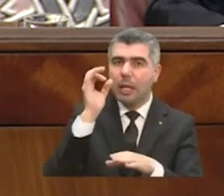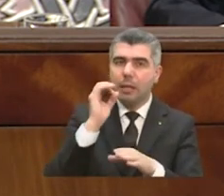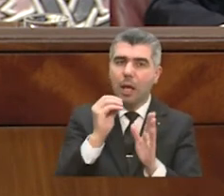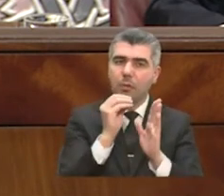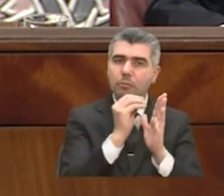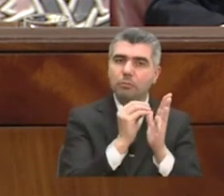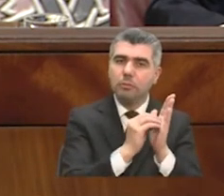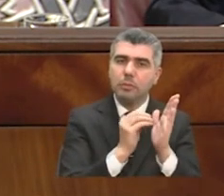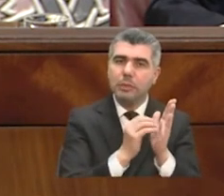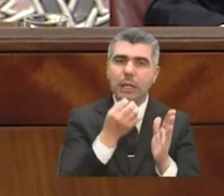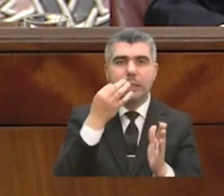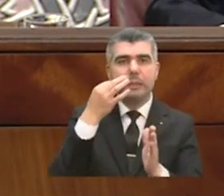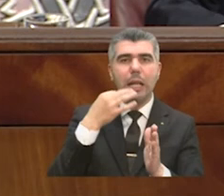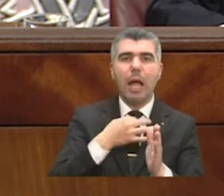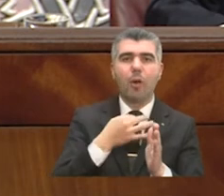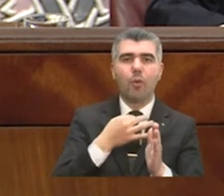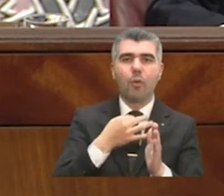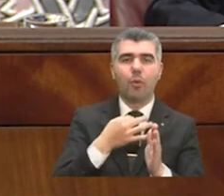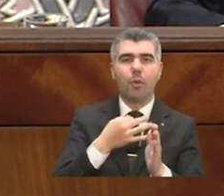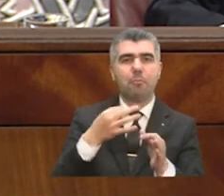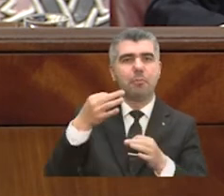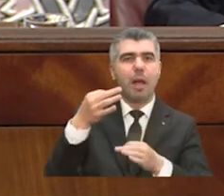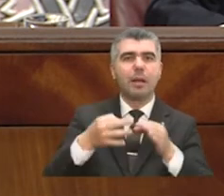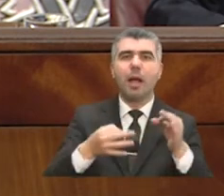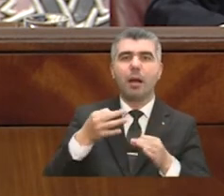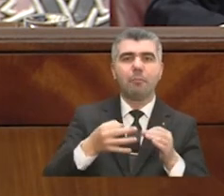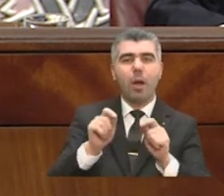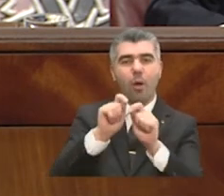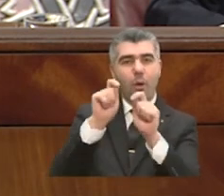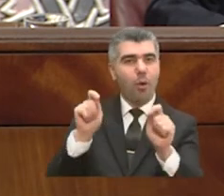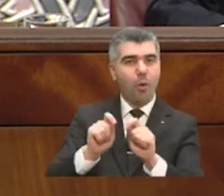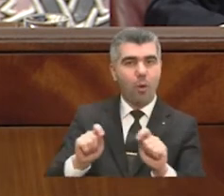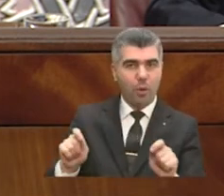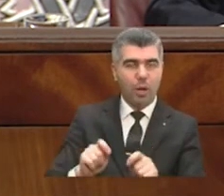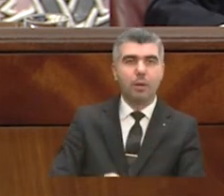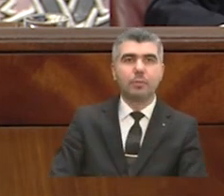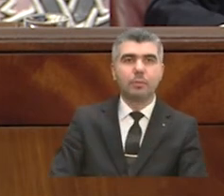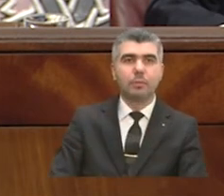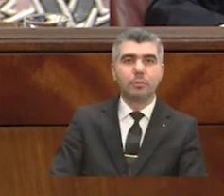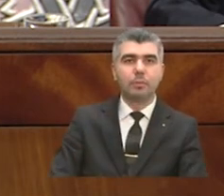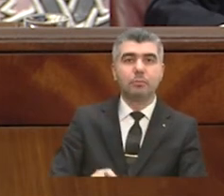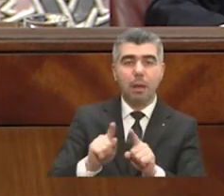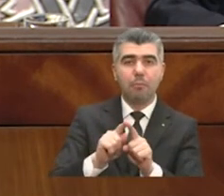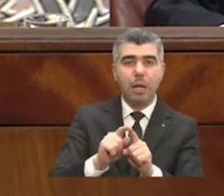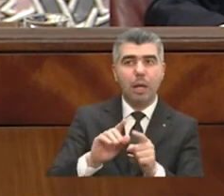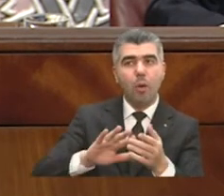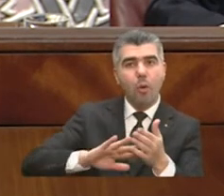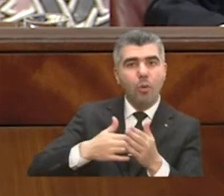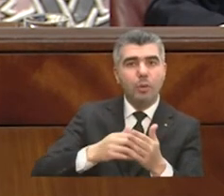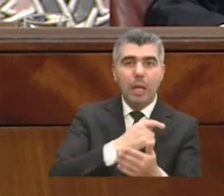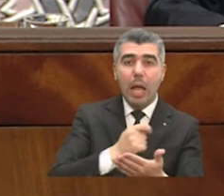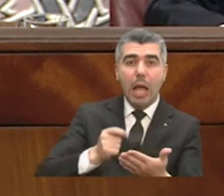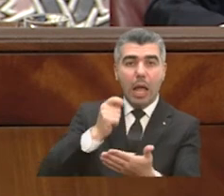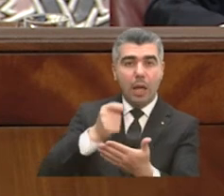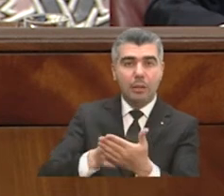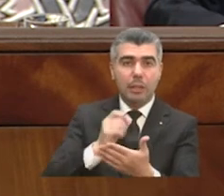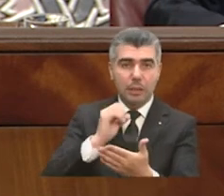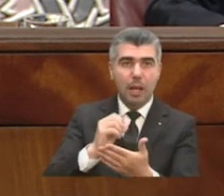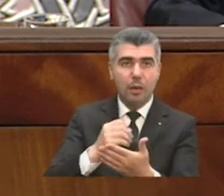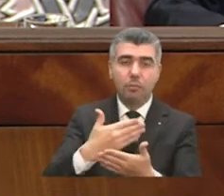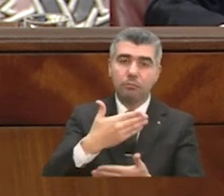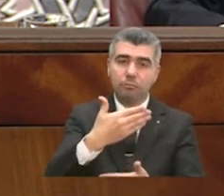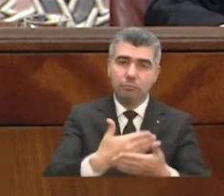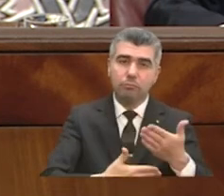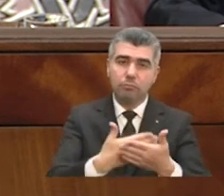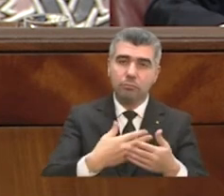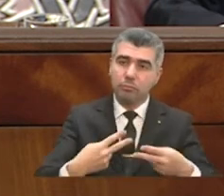refuse l'exploitation et l'instrumentalisation d'une question qui rentre dans les